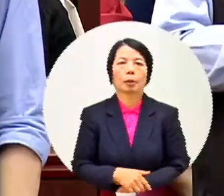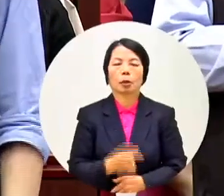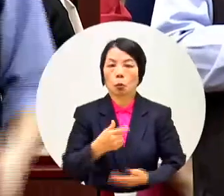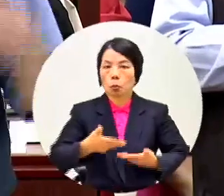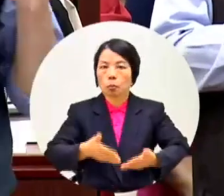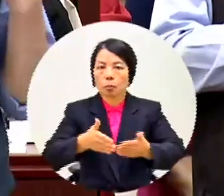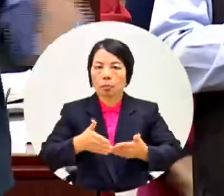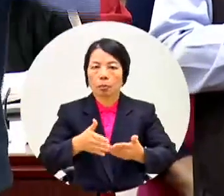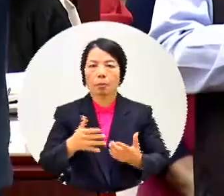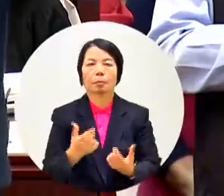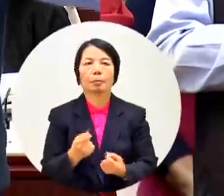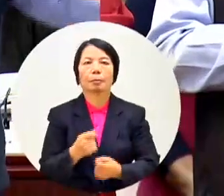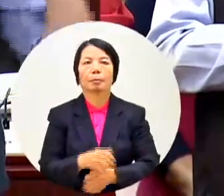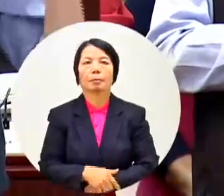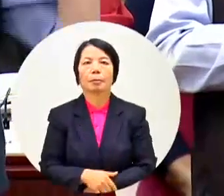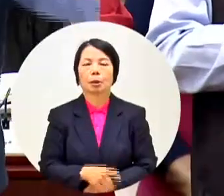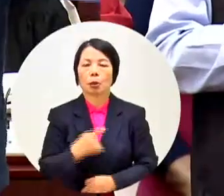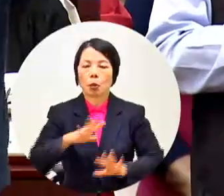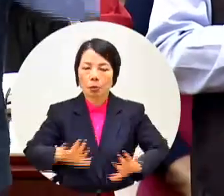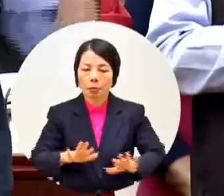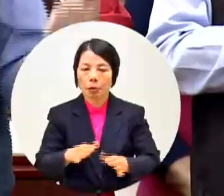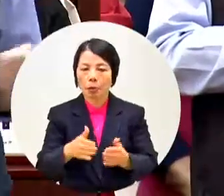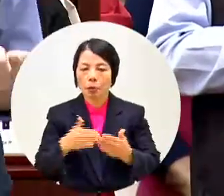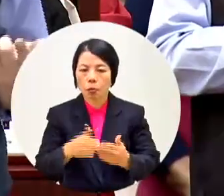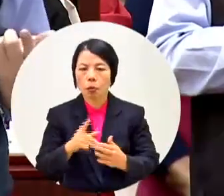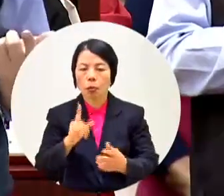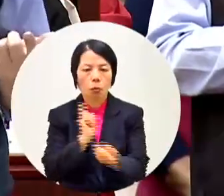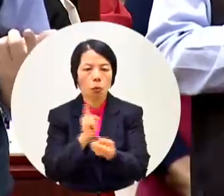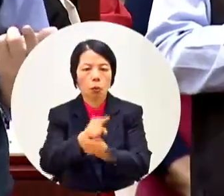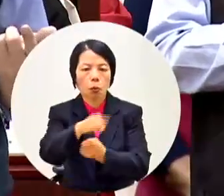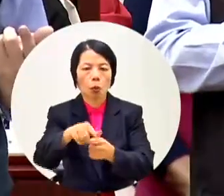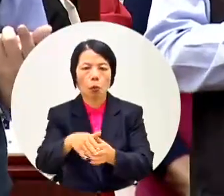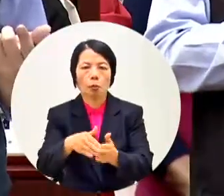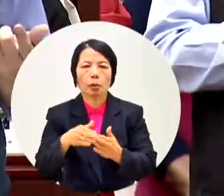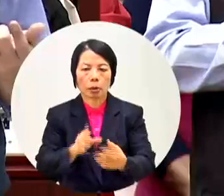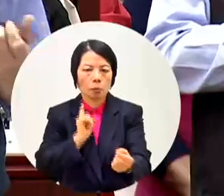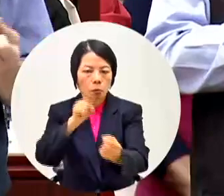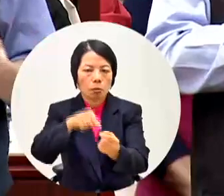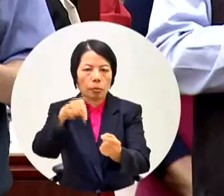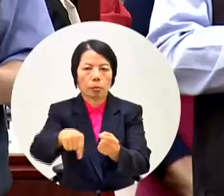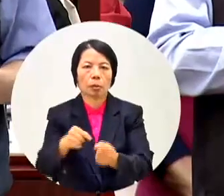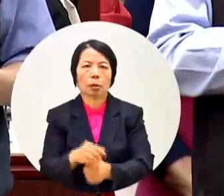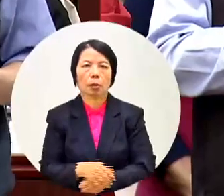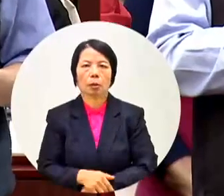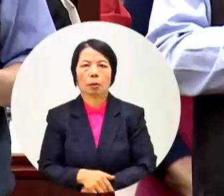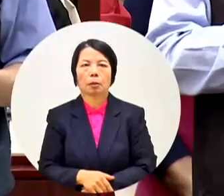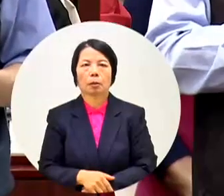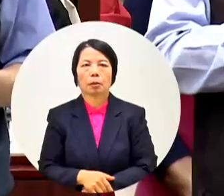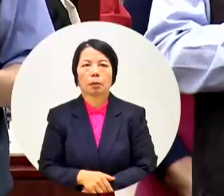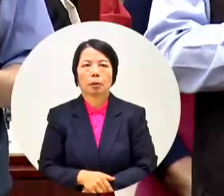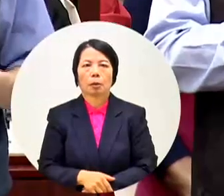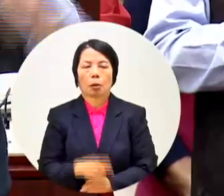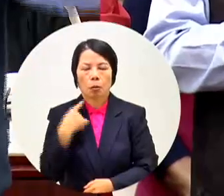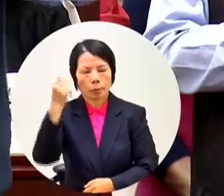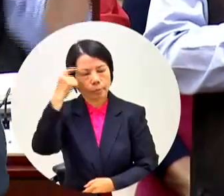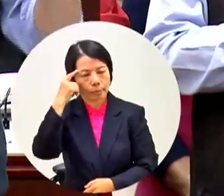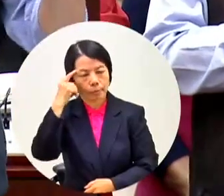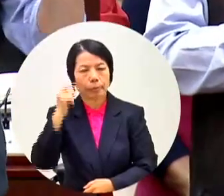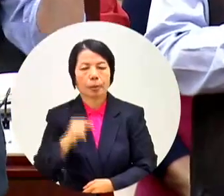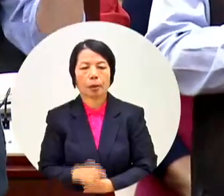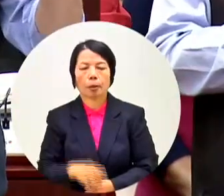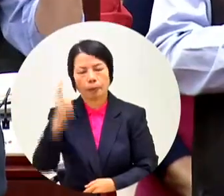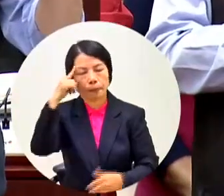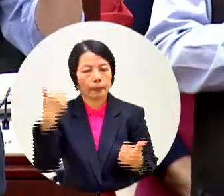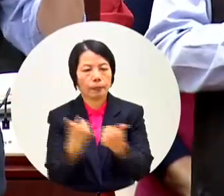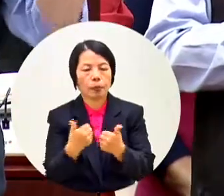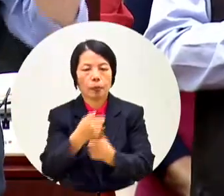神针。在我的理想，在我的思维世界里面，反对九二共识跟发大